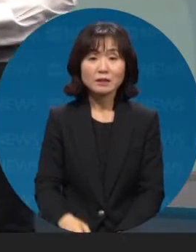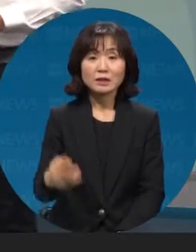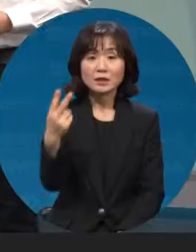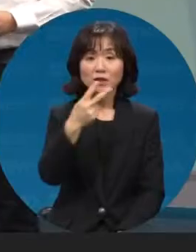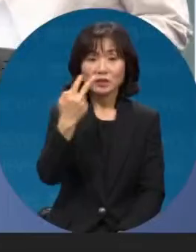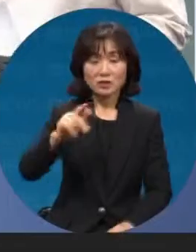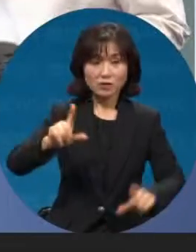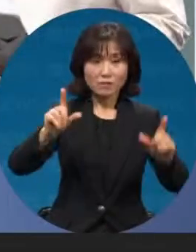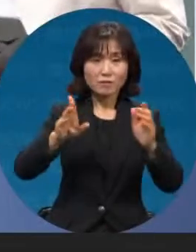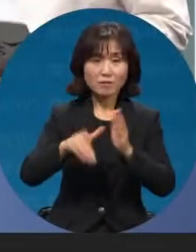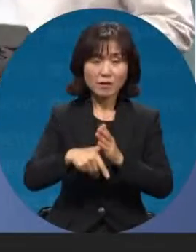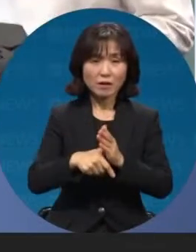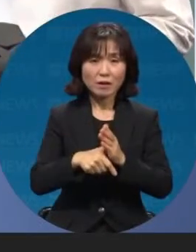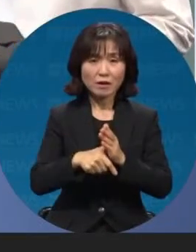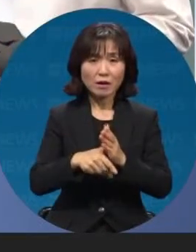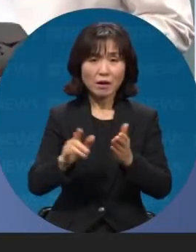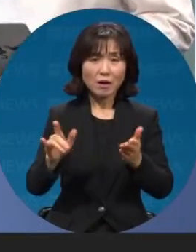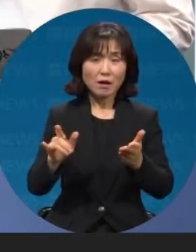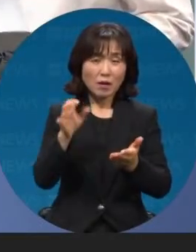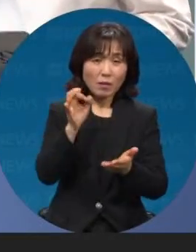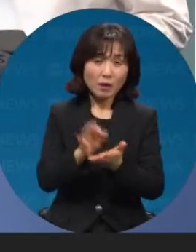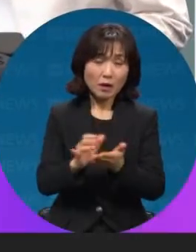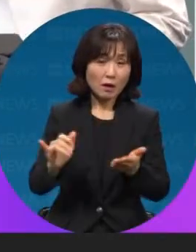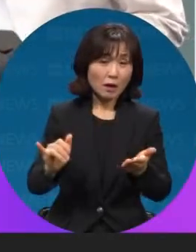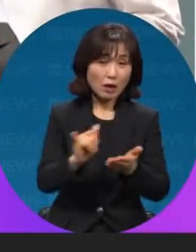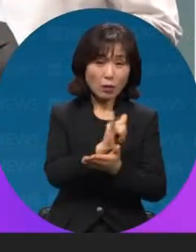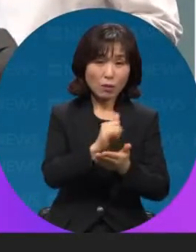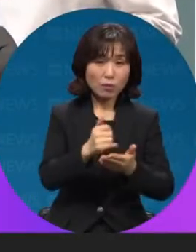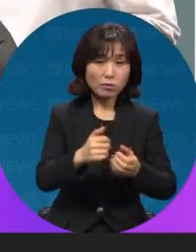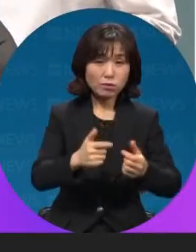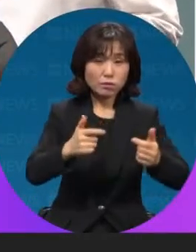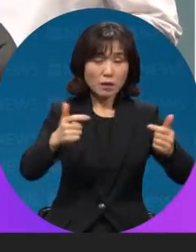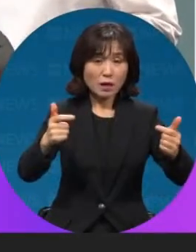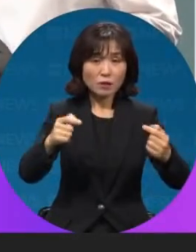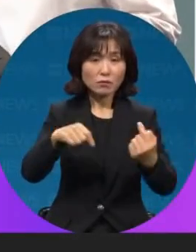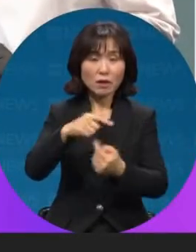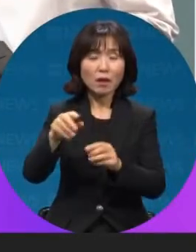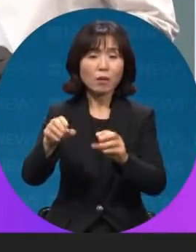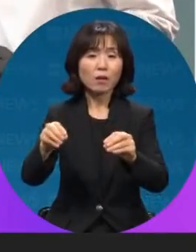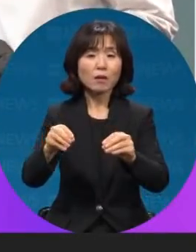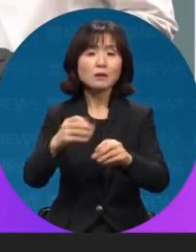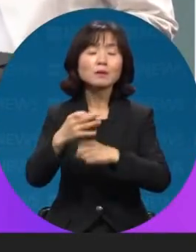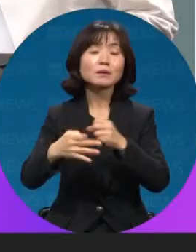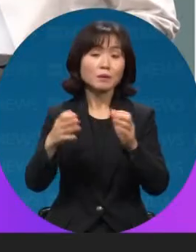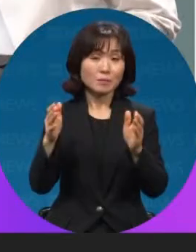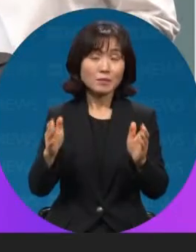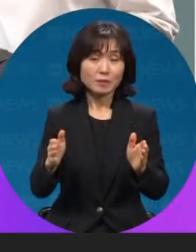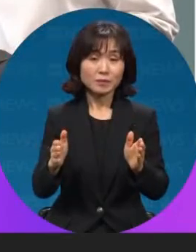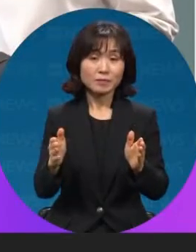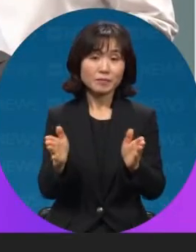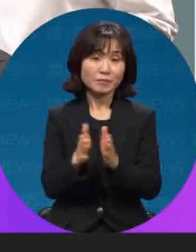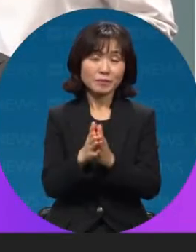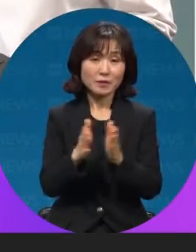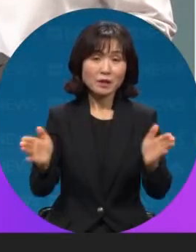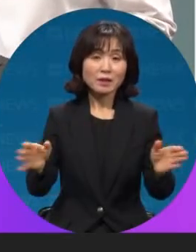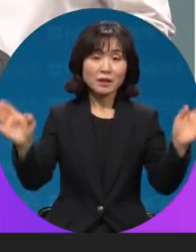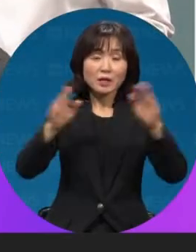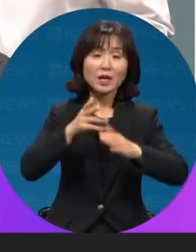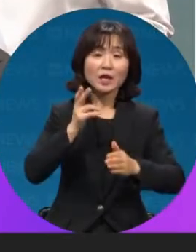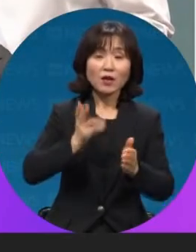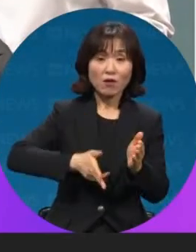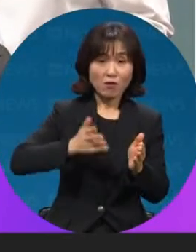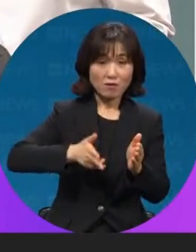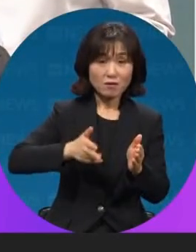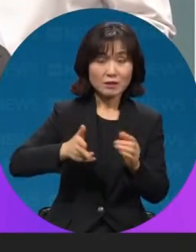2007년 단거리 저가 항공사의 수요가 밀려서 오뎅이 중단된 지 14년 만입니다 야간열차 나이트